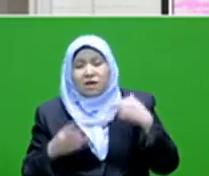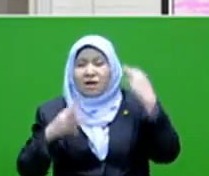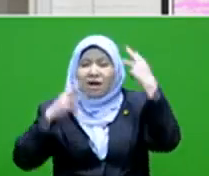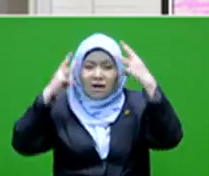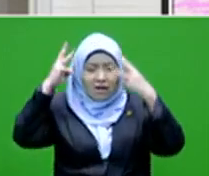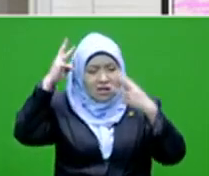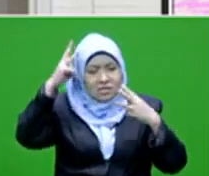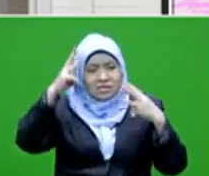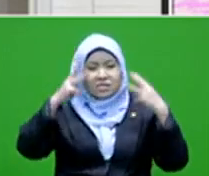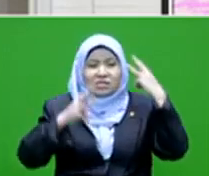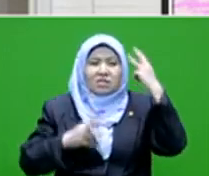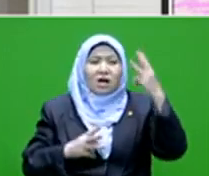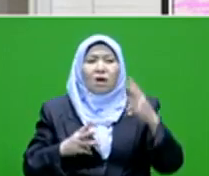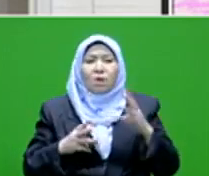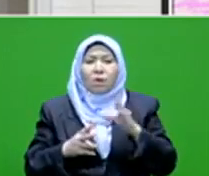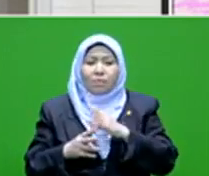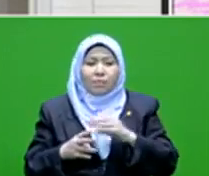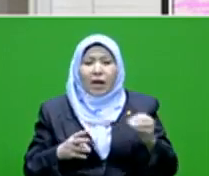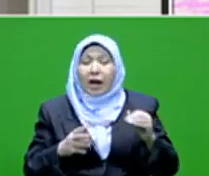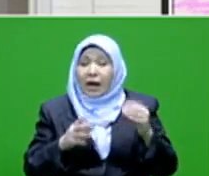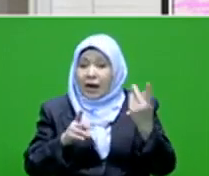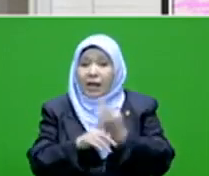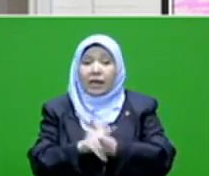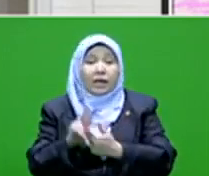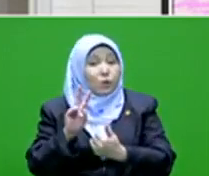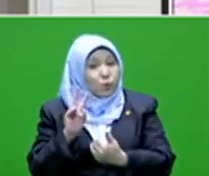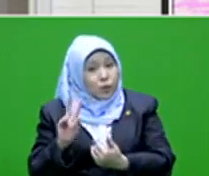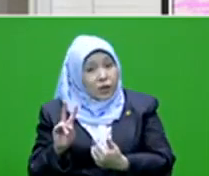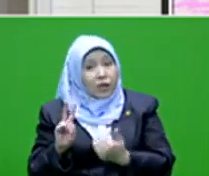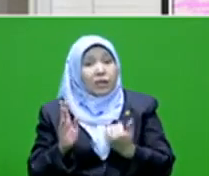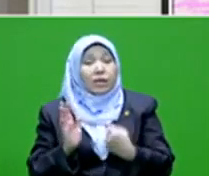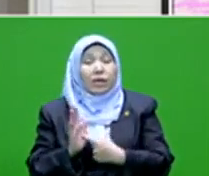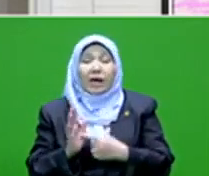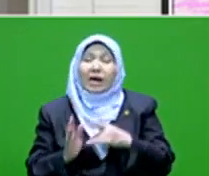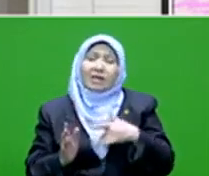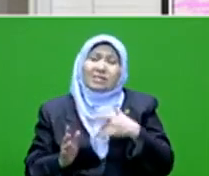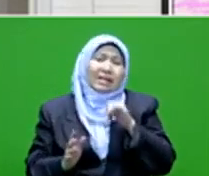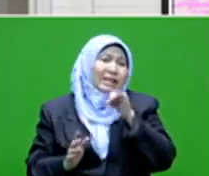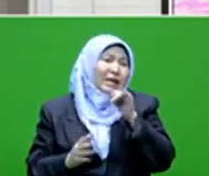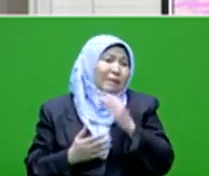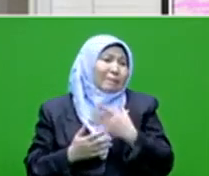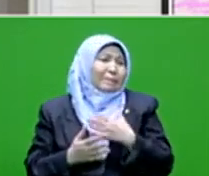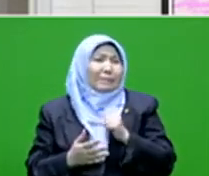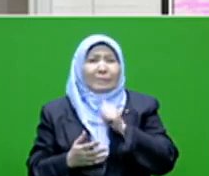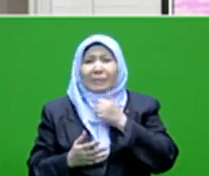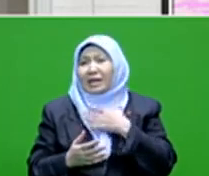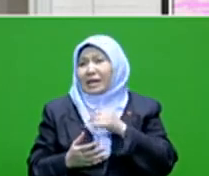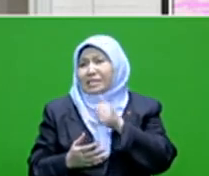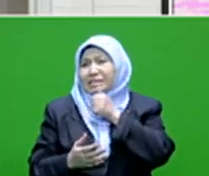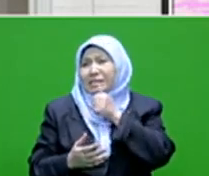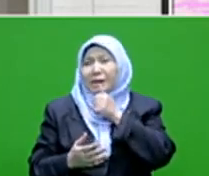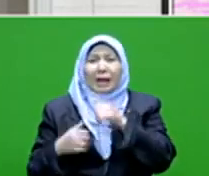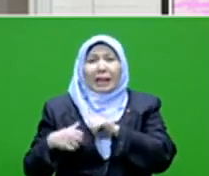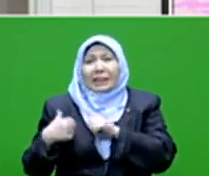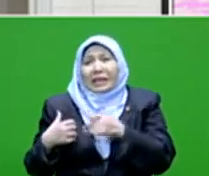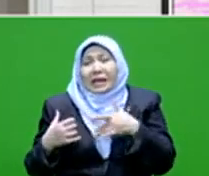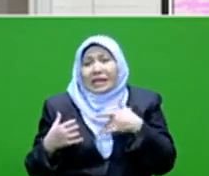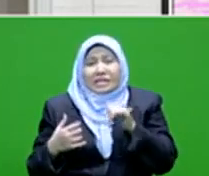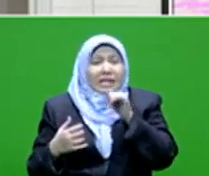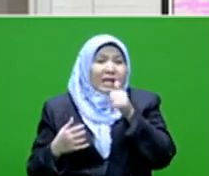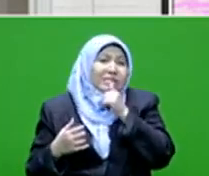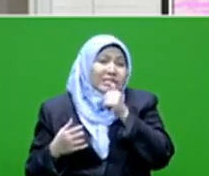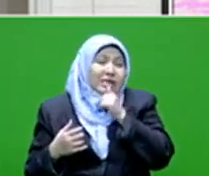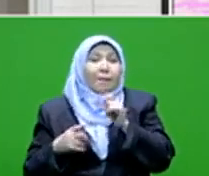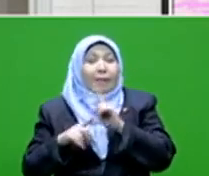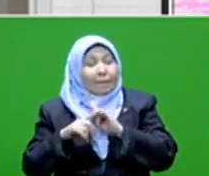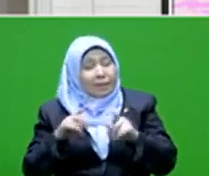bimbang ataupun dia nak kali kedua lah ni. Tak sedar hati. Tak sedar hati. Tetapi masih lagi ada perkataan fallahu